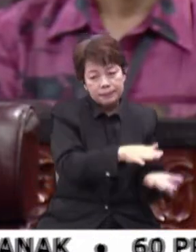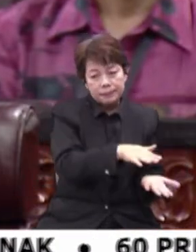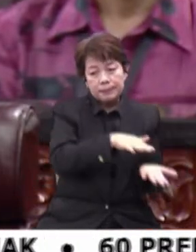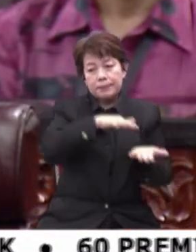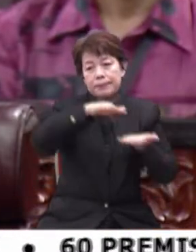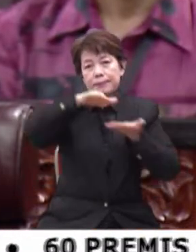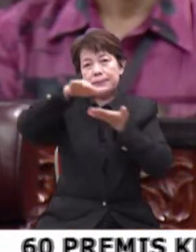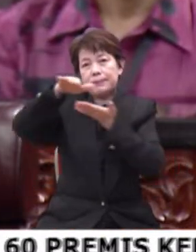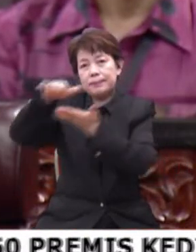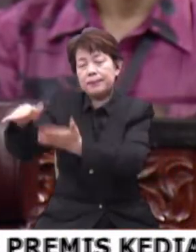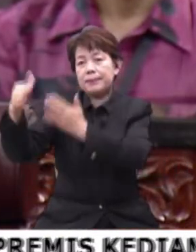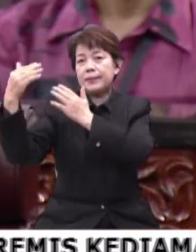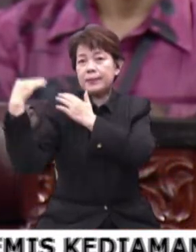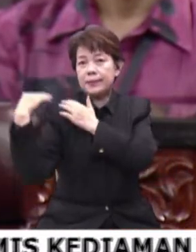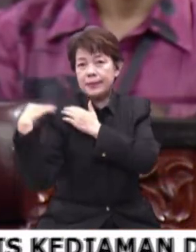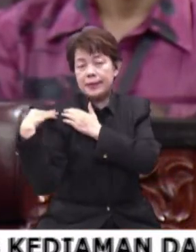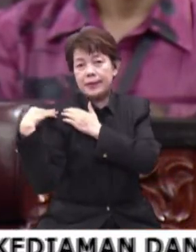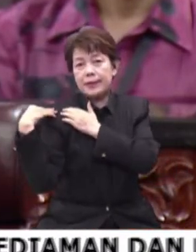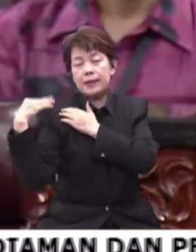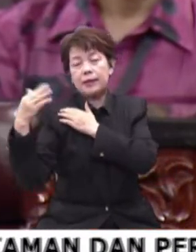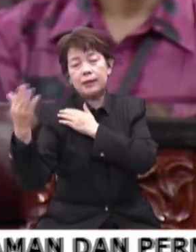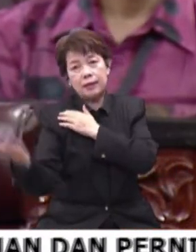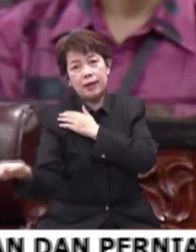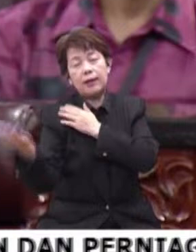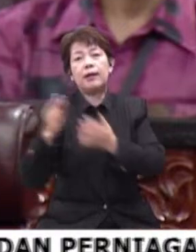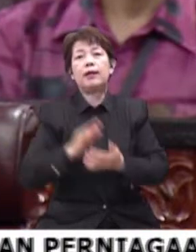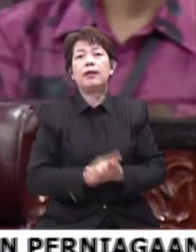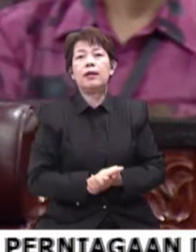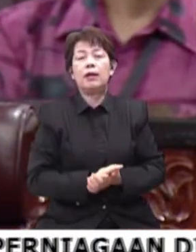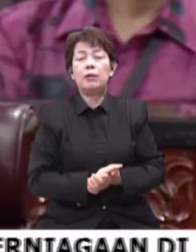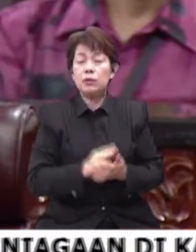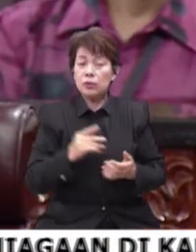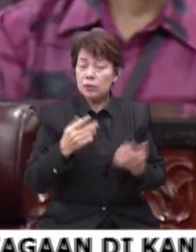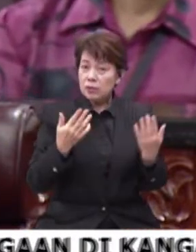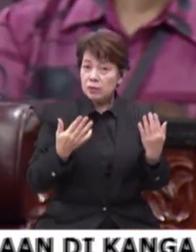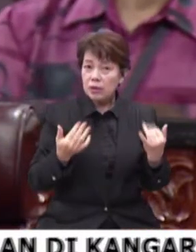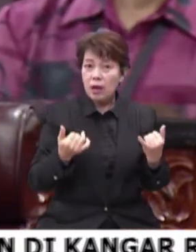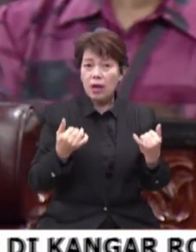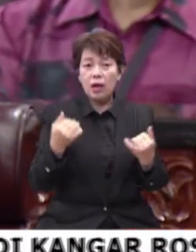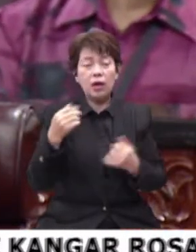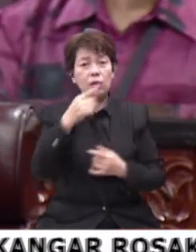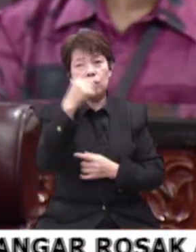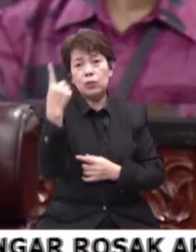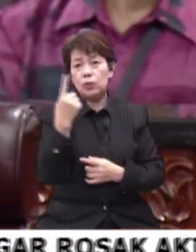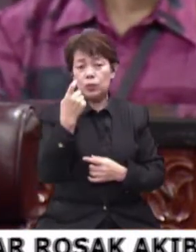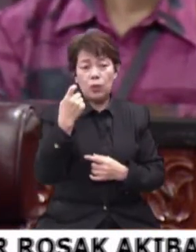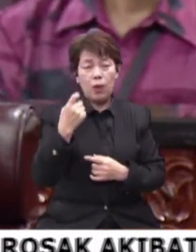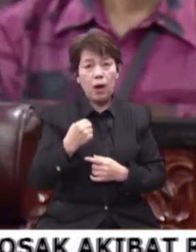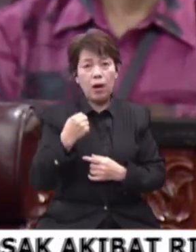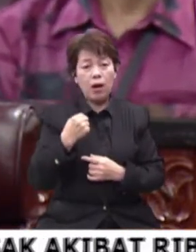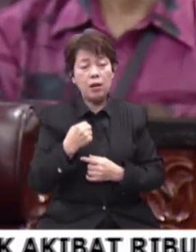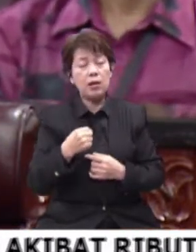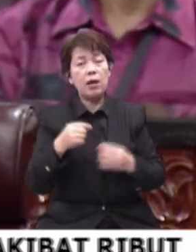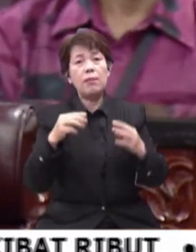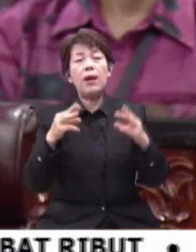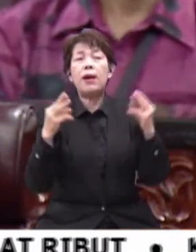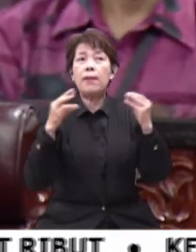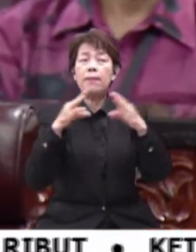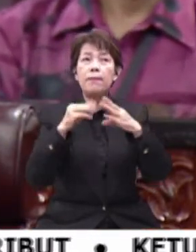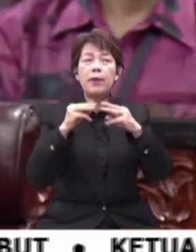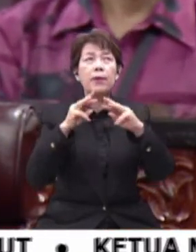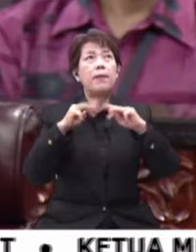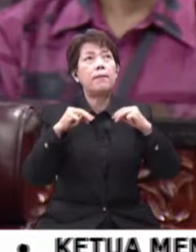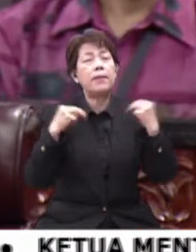jadi sebab itu kesadaran soal untuk melibatkan eee pihak ataupun masyarakat itu untuk sebenarnya